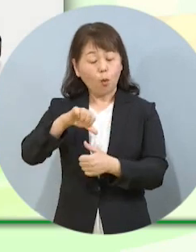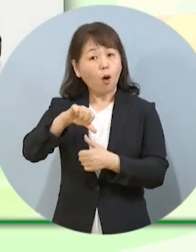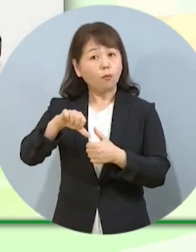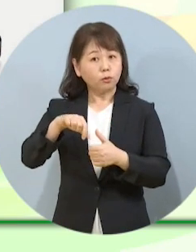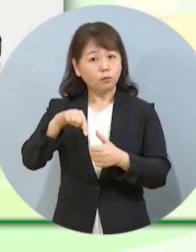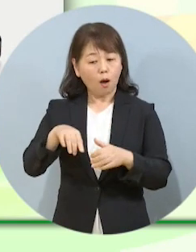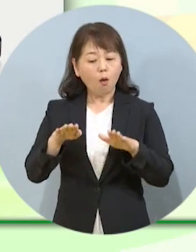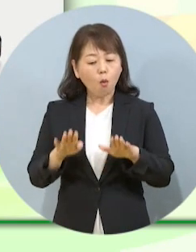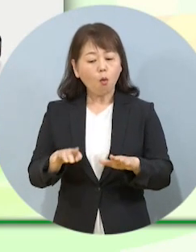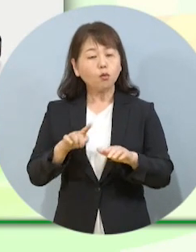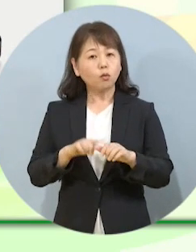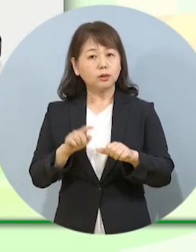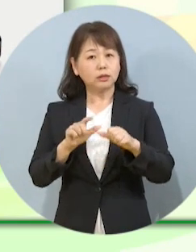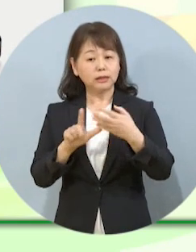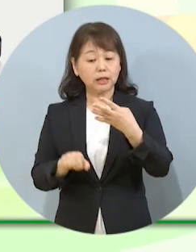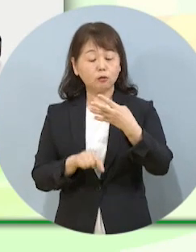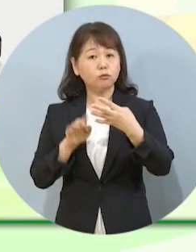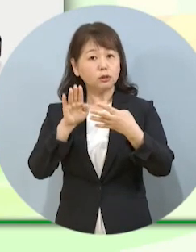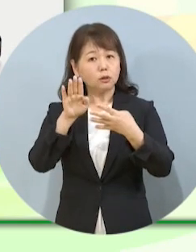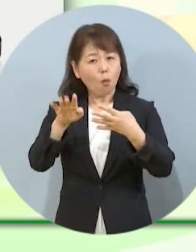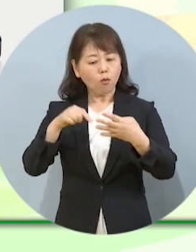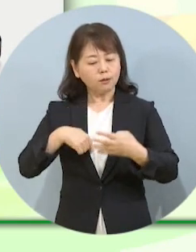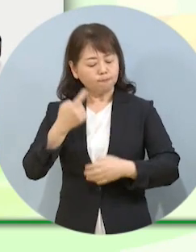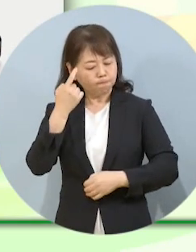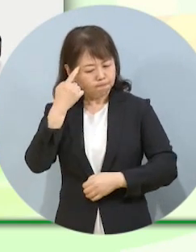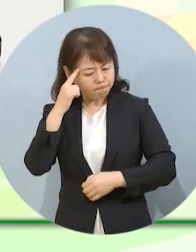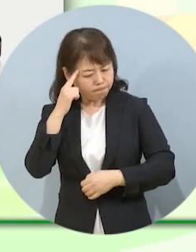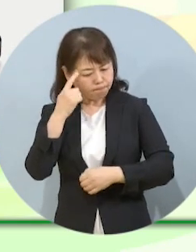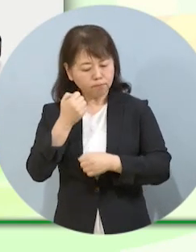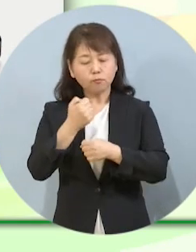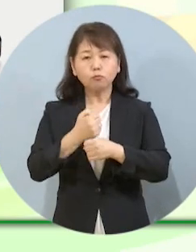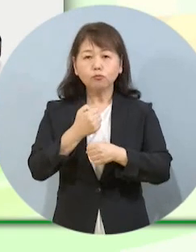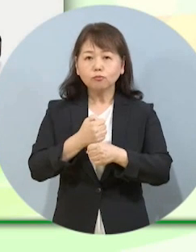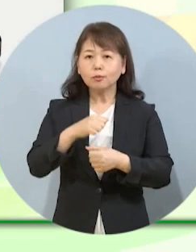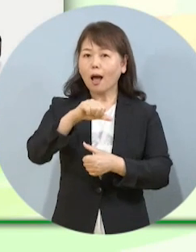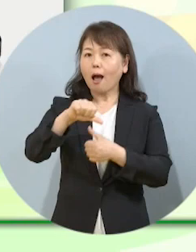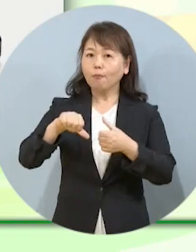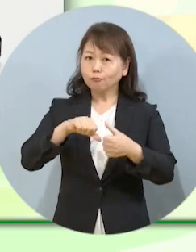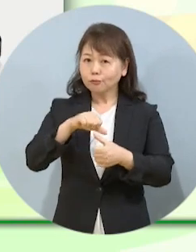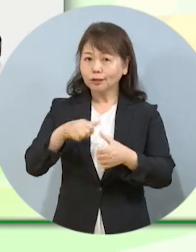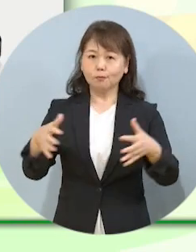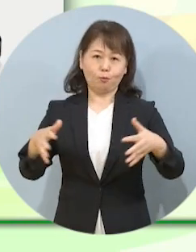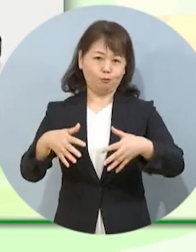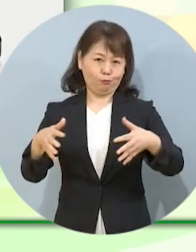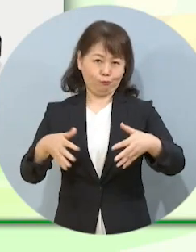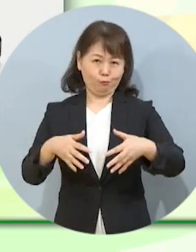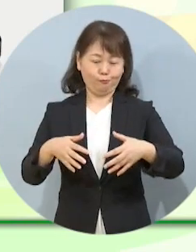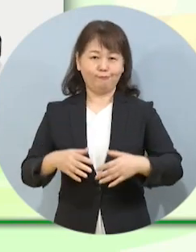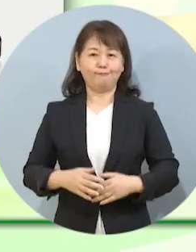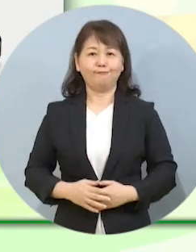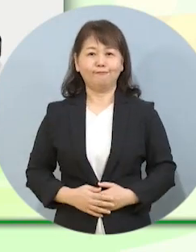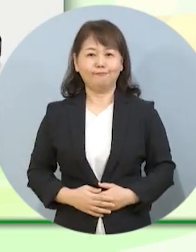今年4月以降に応募者が自ら作成したモバイルアプリです。